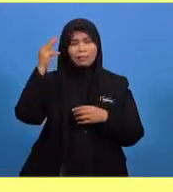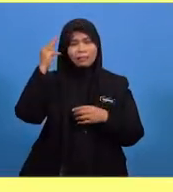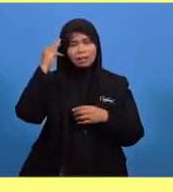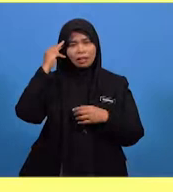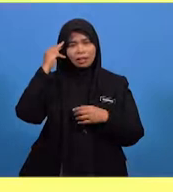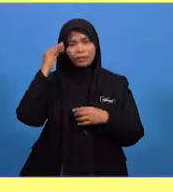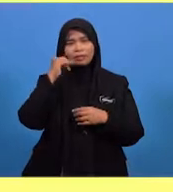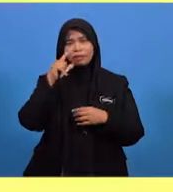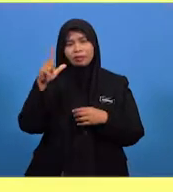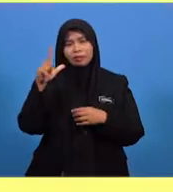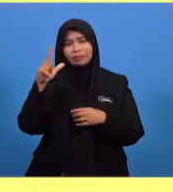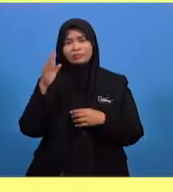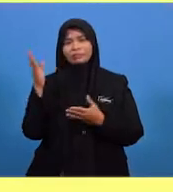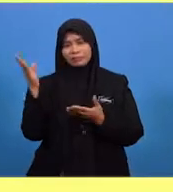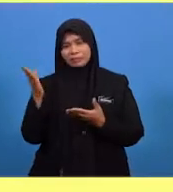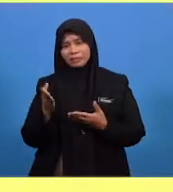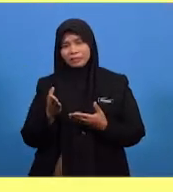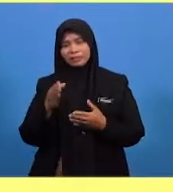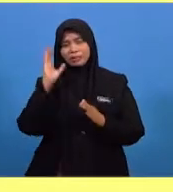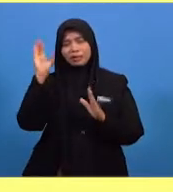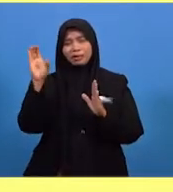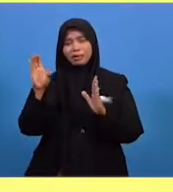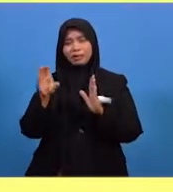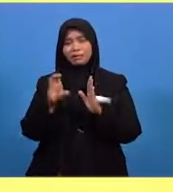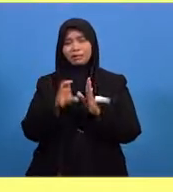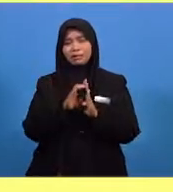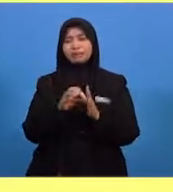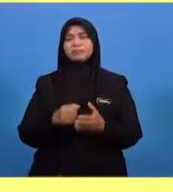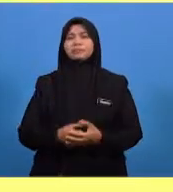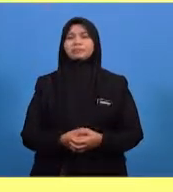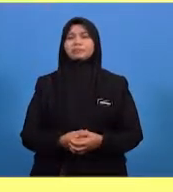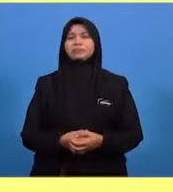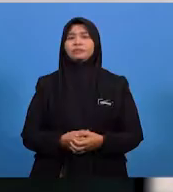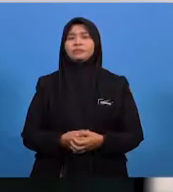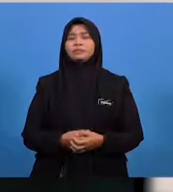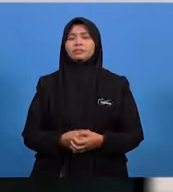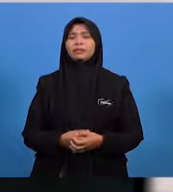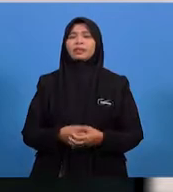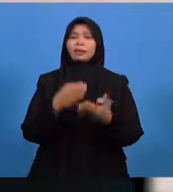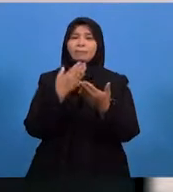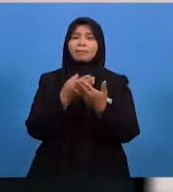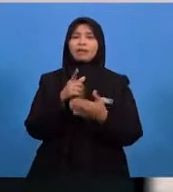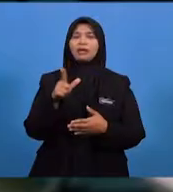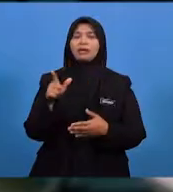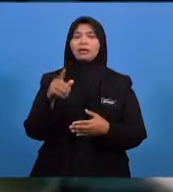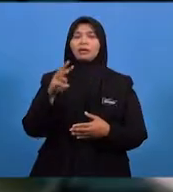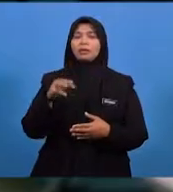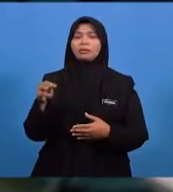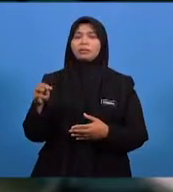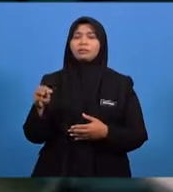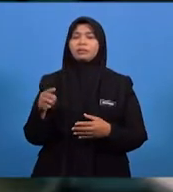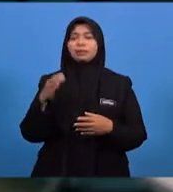gurcan sing dan si bilka 3sum baiklah murid-murid